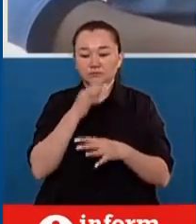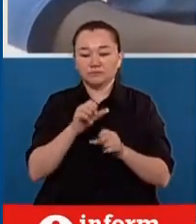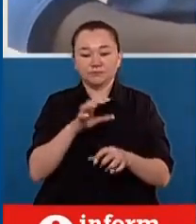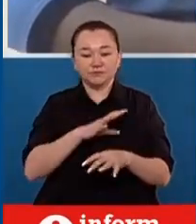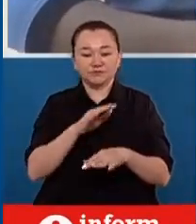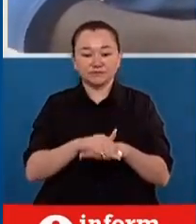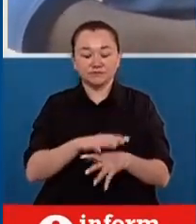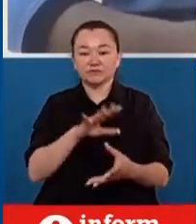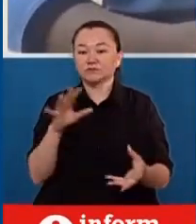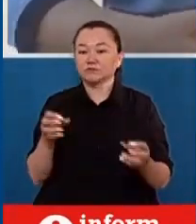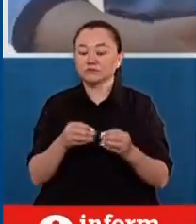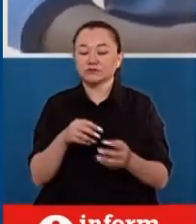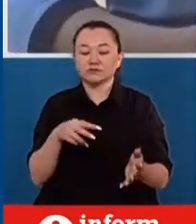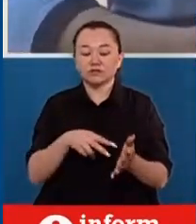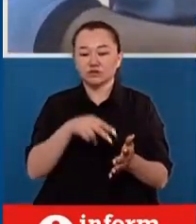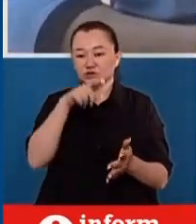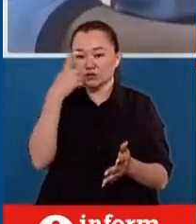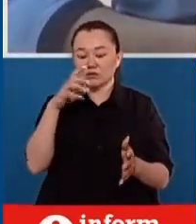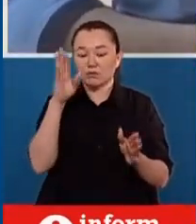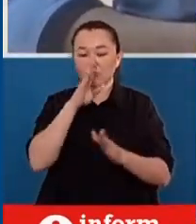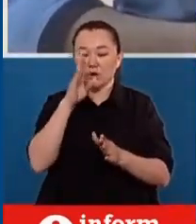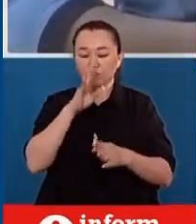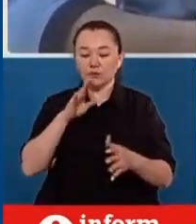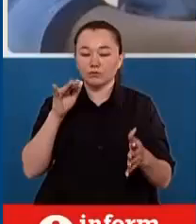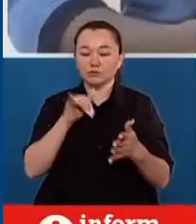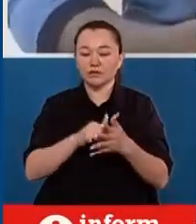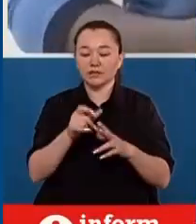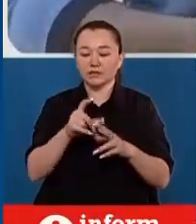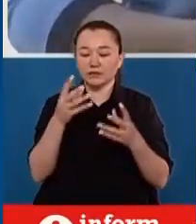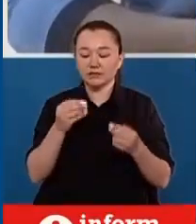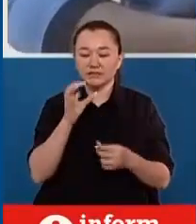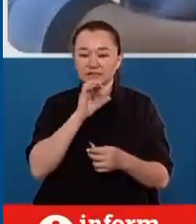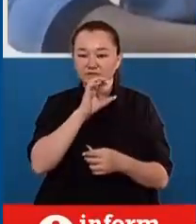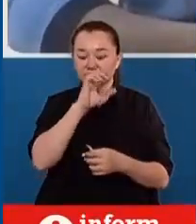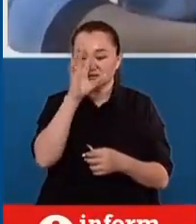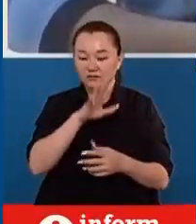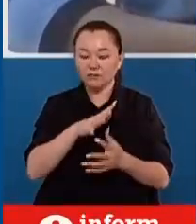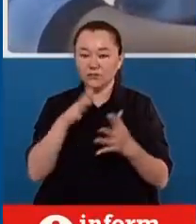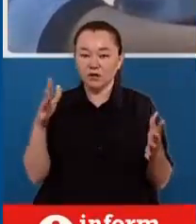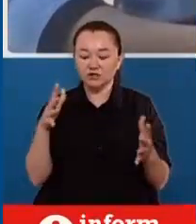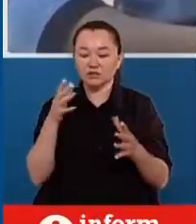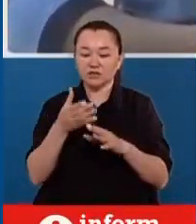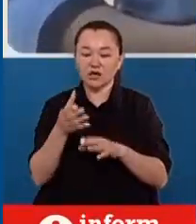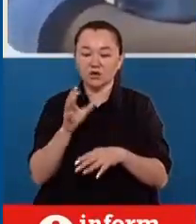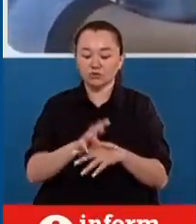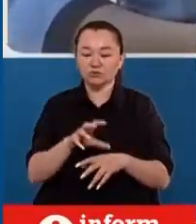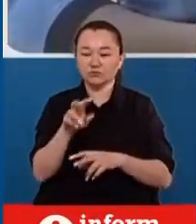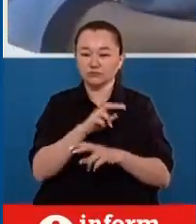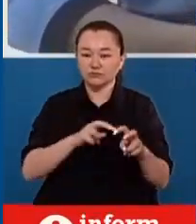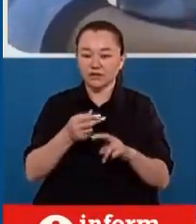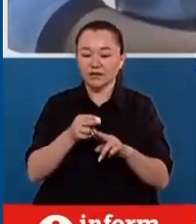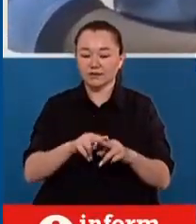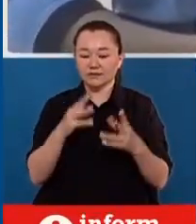факторами, повлекшими инцидент, стала жаркая погода, установившаяся в эти дни на севере страны, и большая загруженность аттракционов в этот